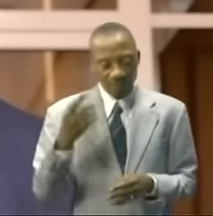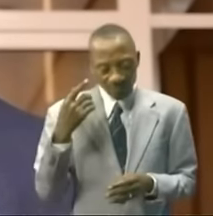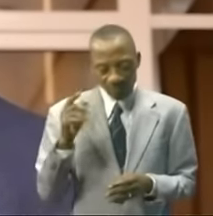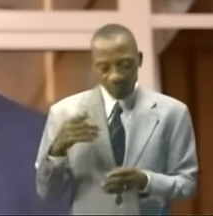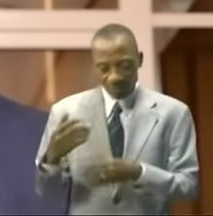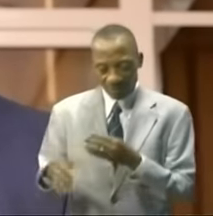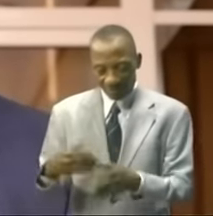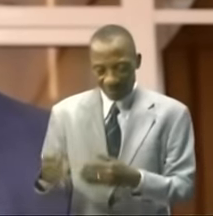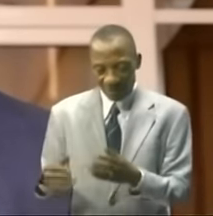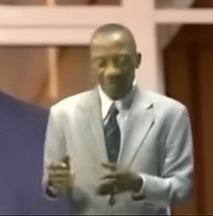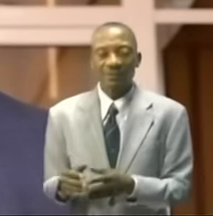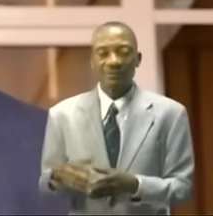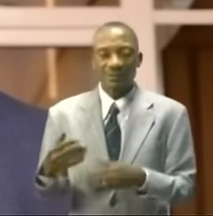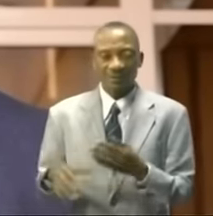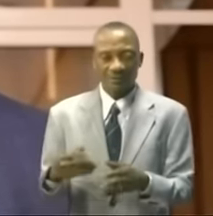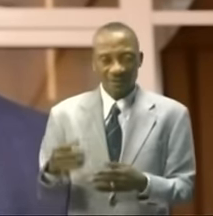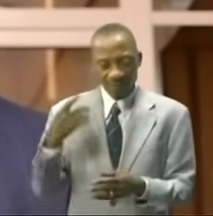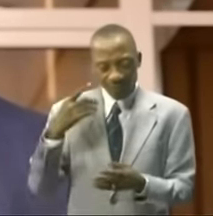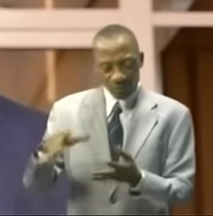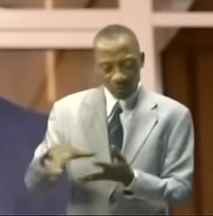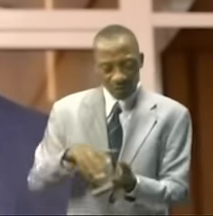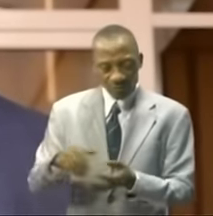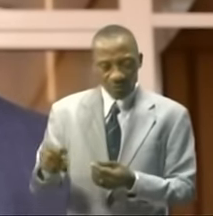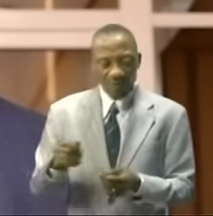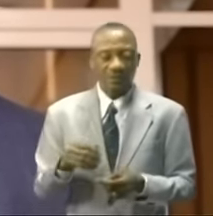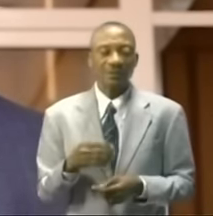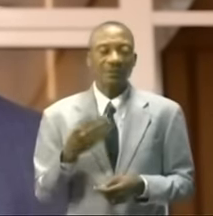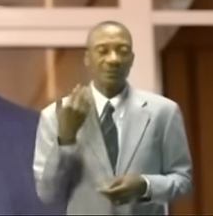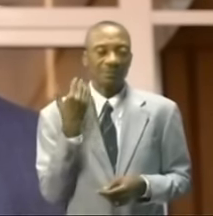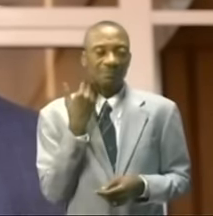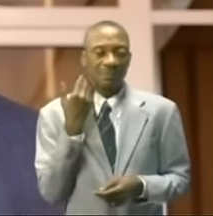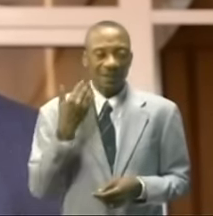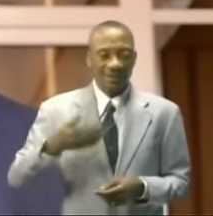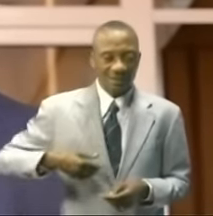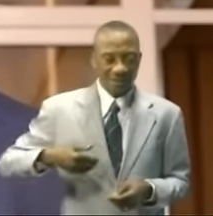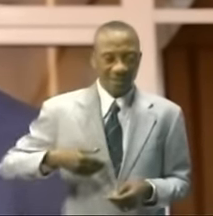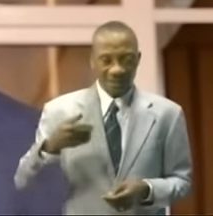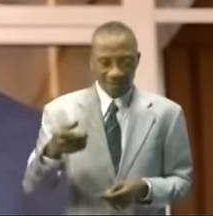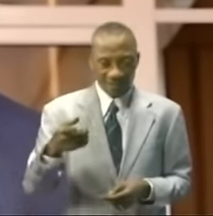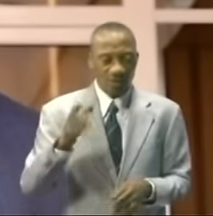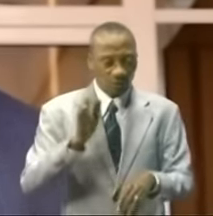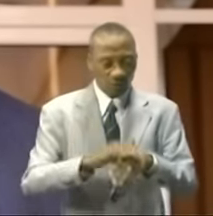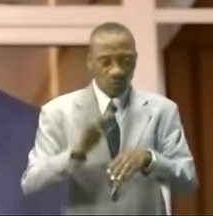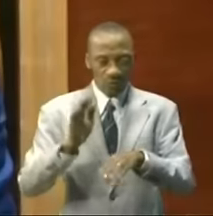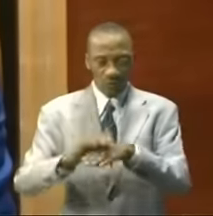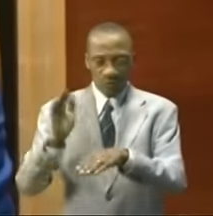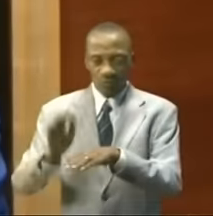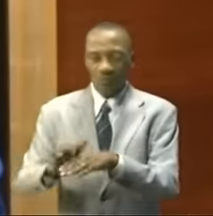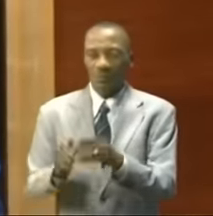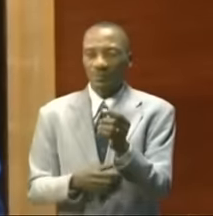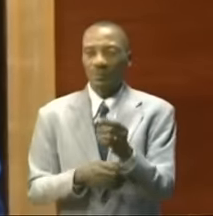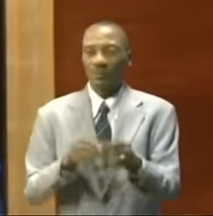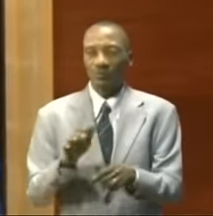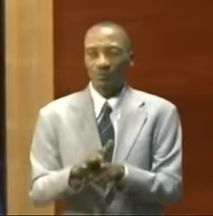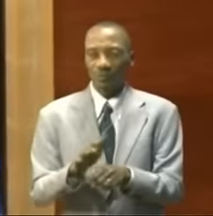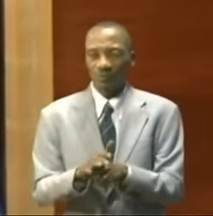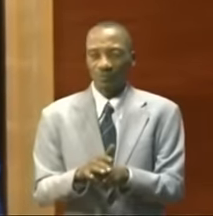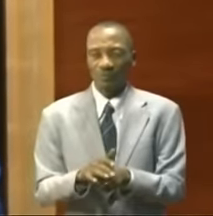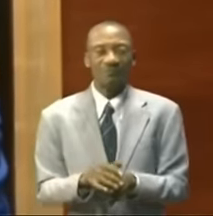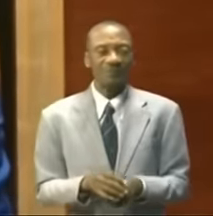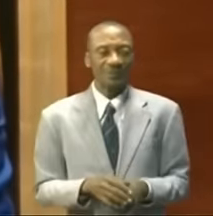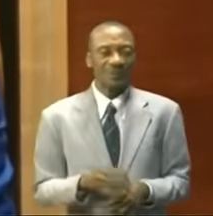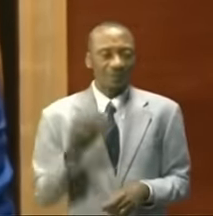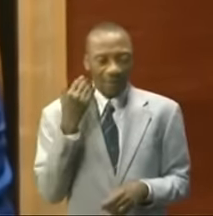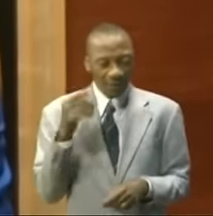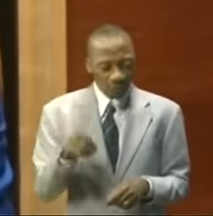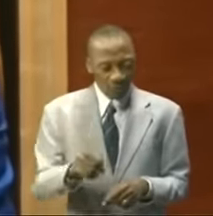CDC Afrique, commencent à mettre de l'argent. C'est autour de ce plan de contingence qui a été élaboré que nous faisons cela. Non seulement la RDC a ce qu'il faut, mais